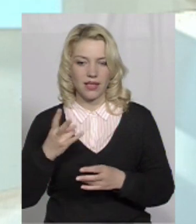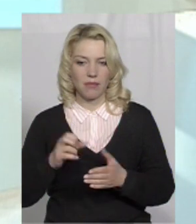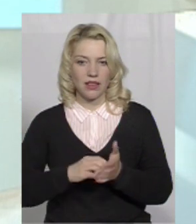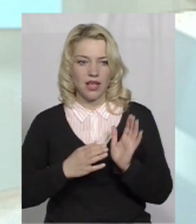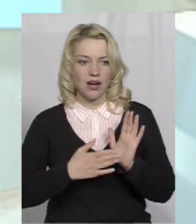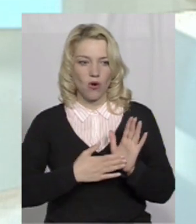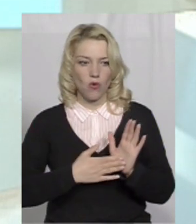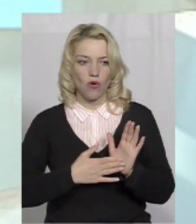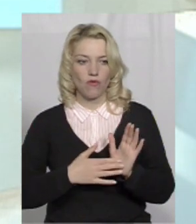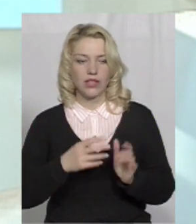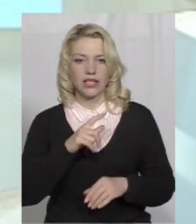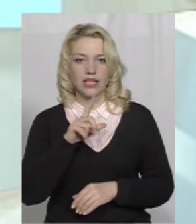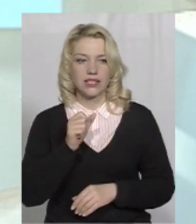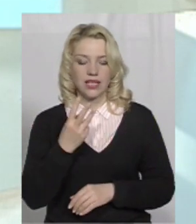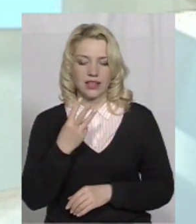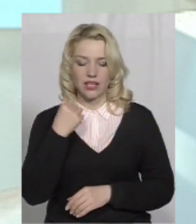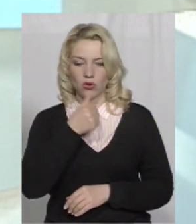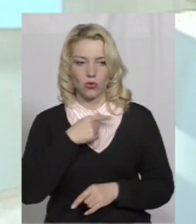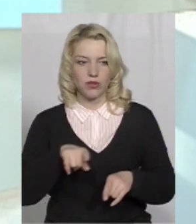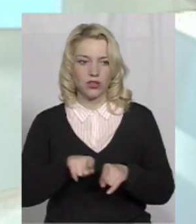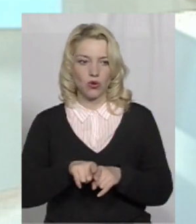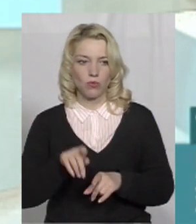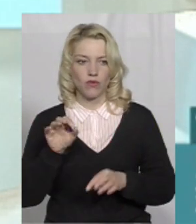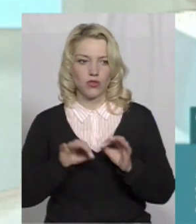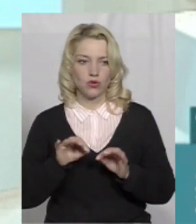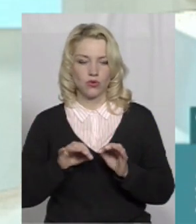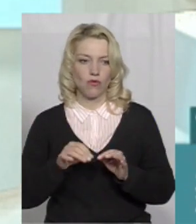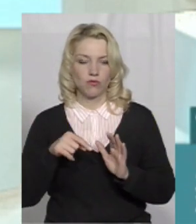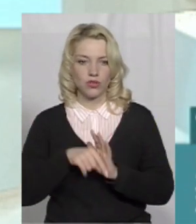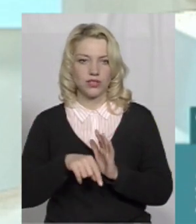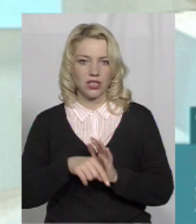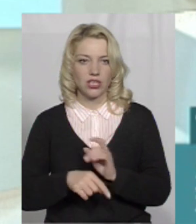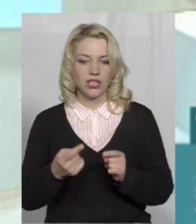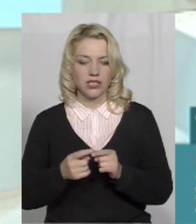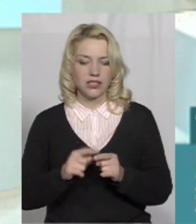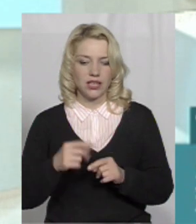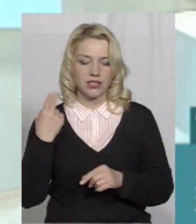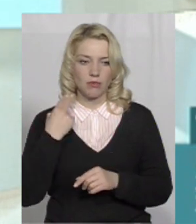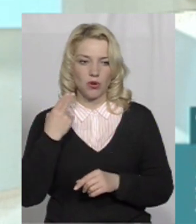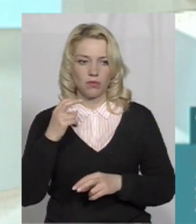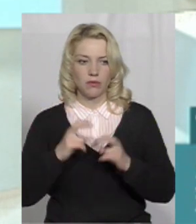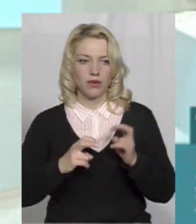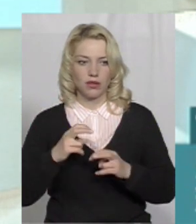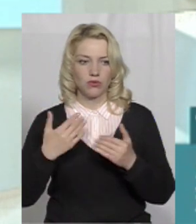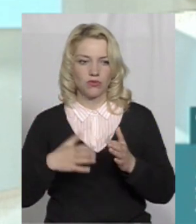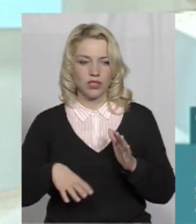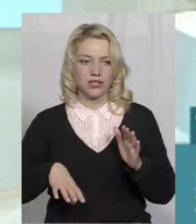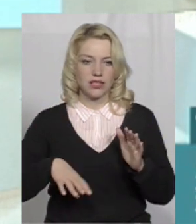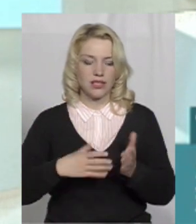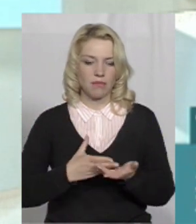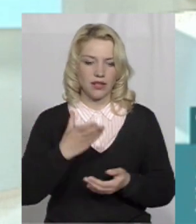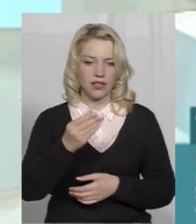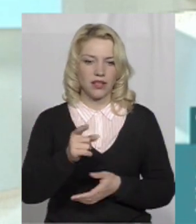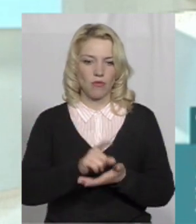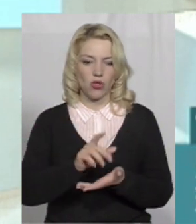нараховувати за 3 роки і не в такому відсотковому значенні. Тому що з цієї заборгованості підприємство вже сплатило податки